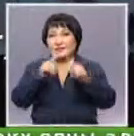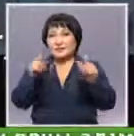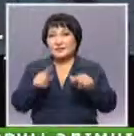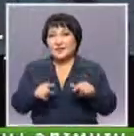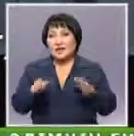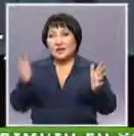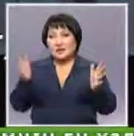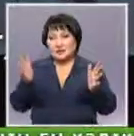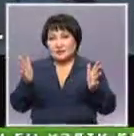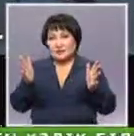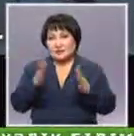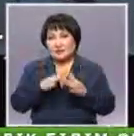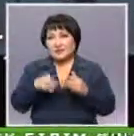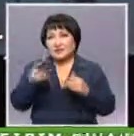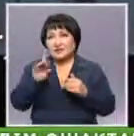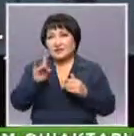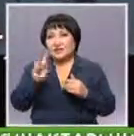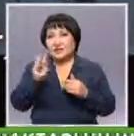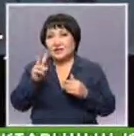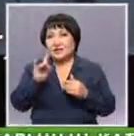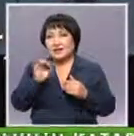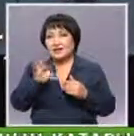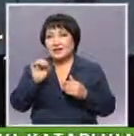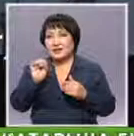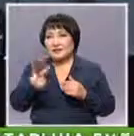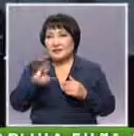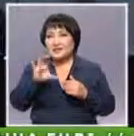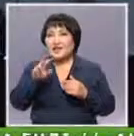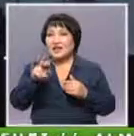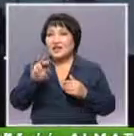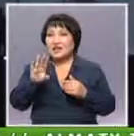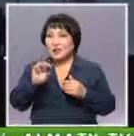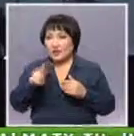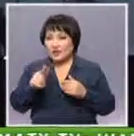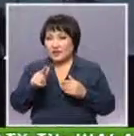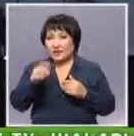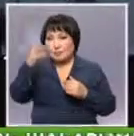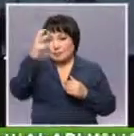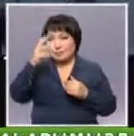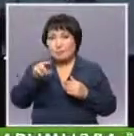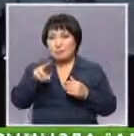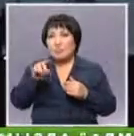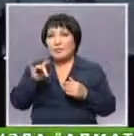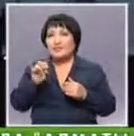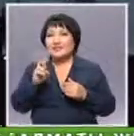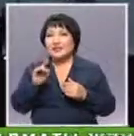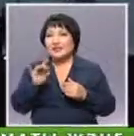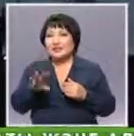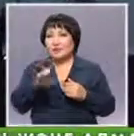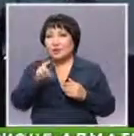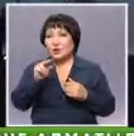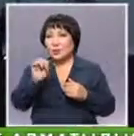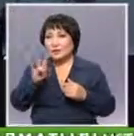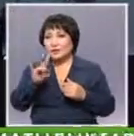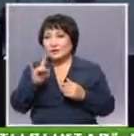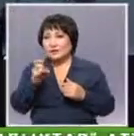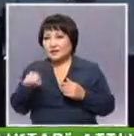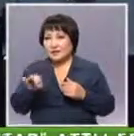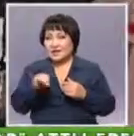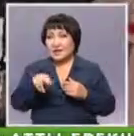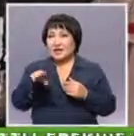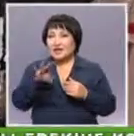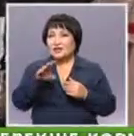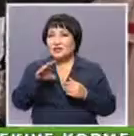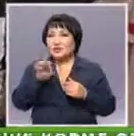Дүбірлі думанға Чак Рассел, Сергей Соловьев, Александр Панкратов, Черный, Валерий Тодоровский және де әлемнің басқа